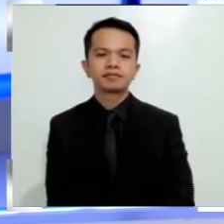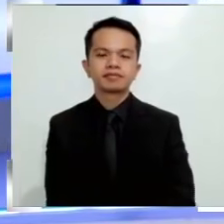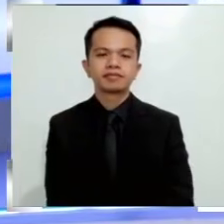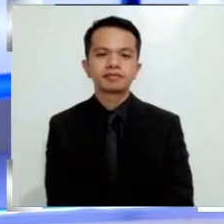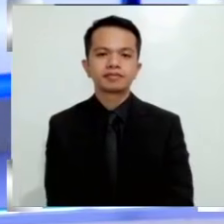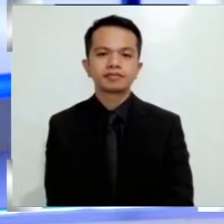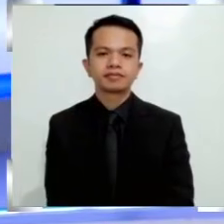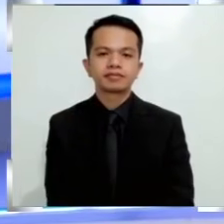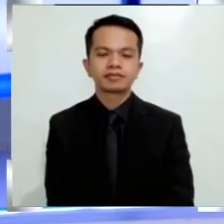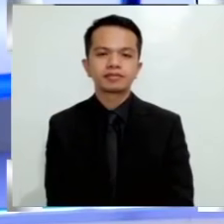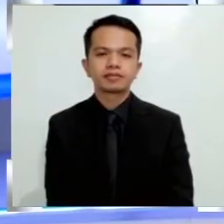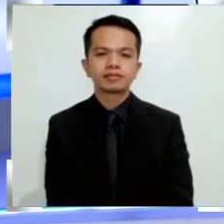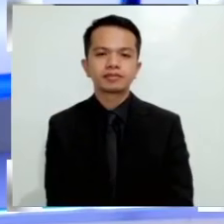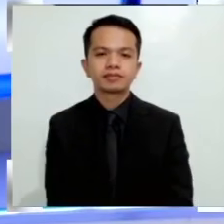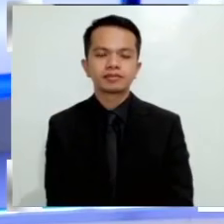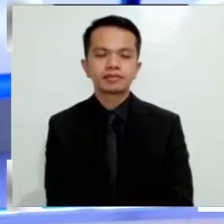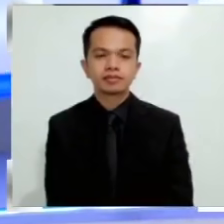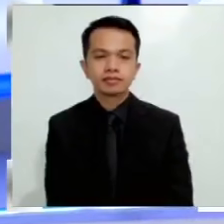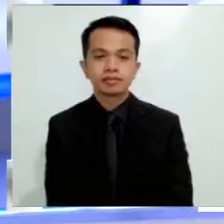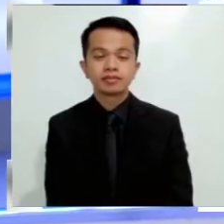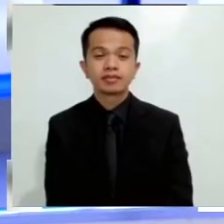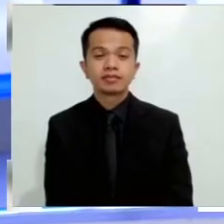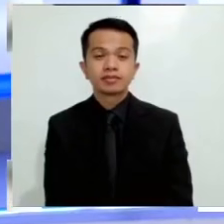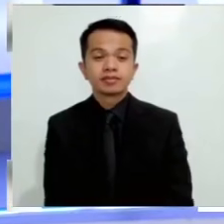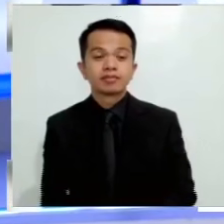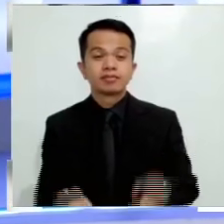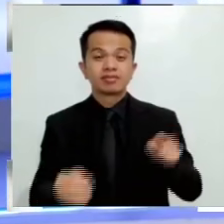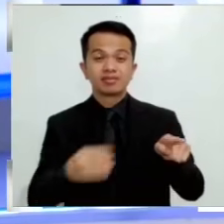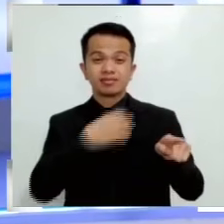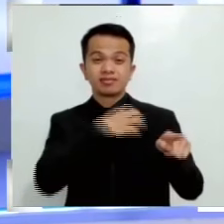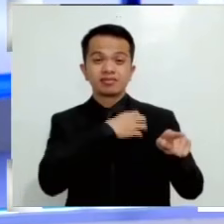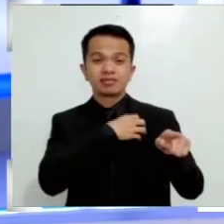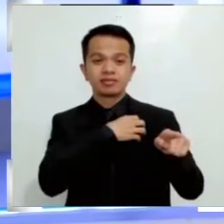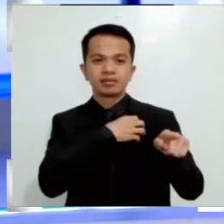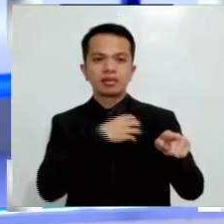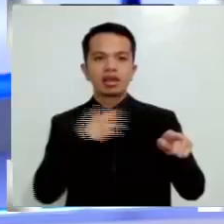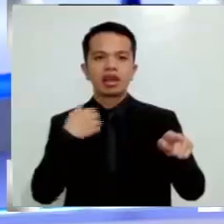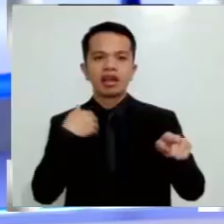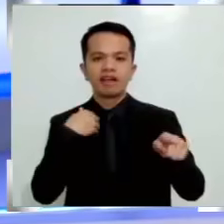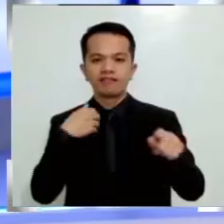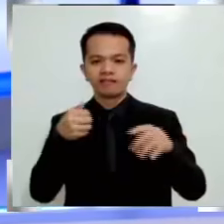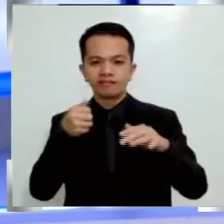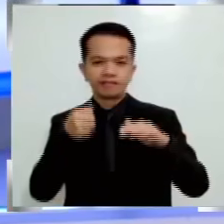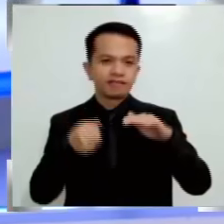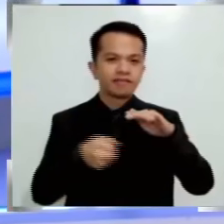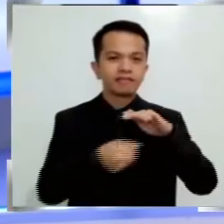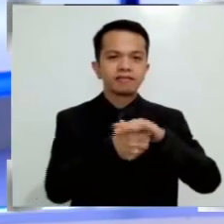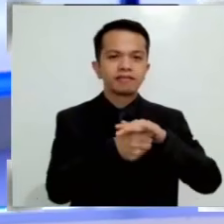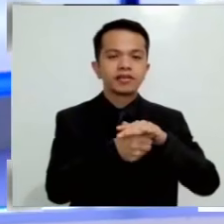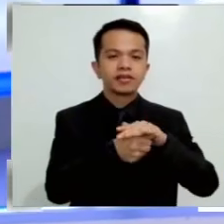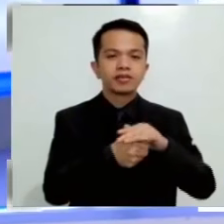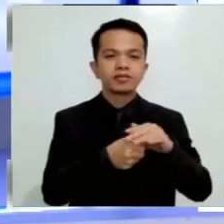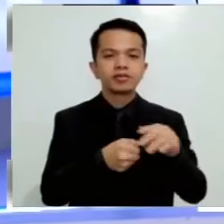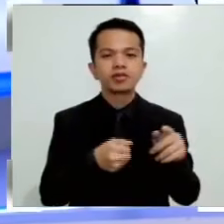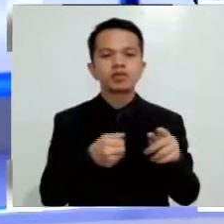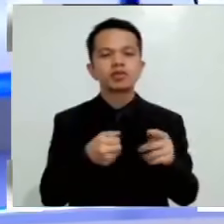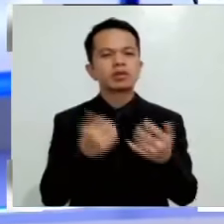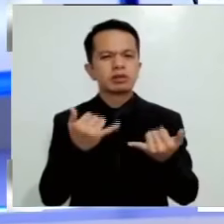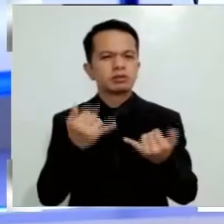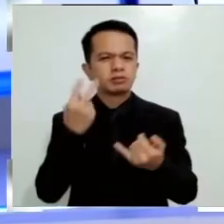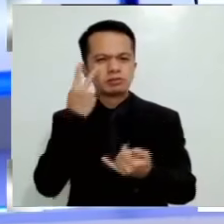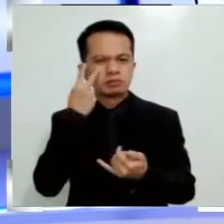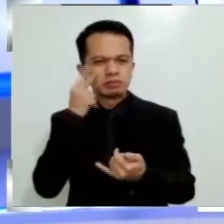arestado isang dating pulis na nagtago ng Liang taon dahil sangkot umano sa pagpatay sa kanyang kabaro saksi si